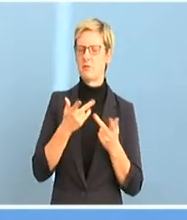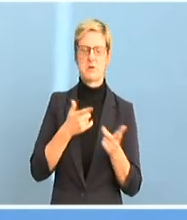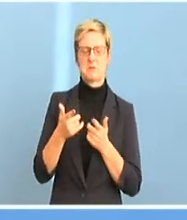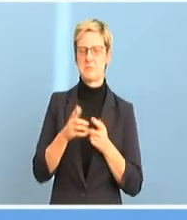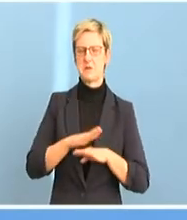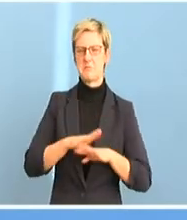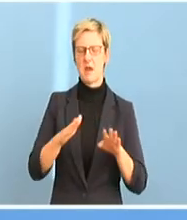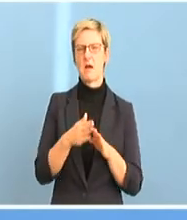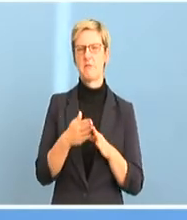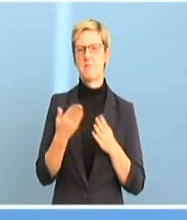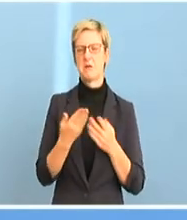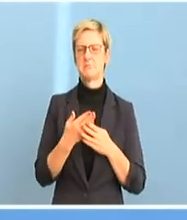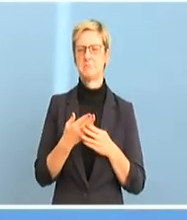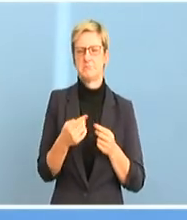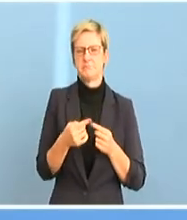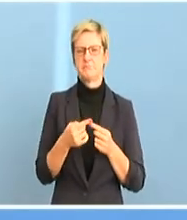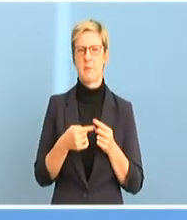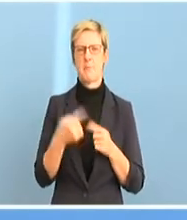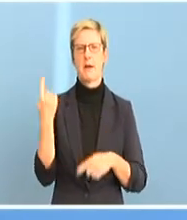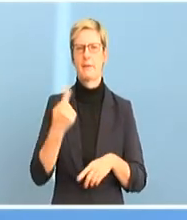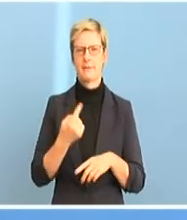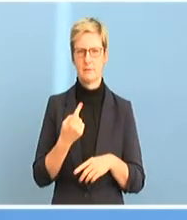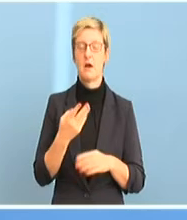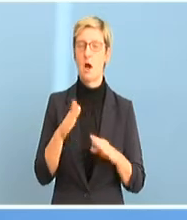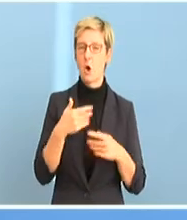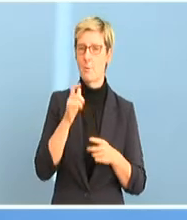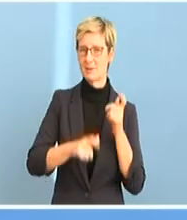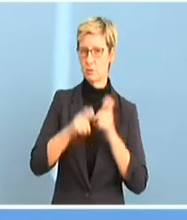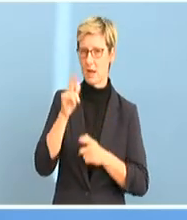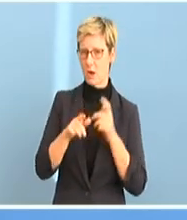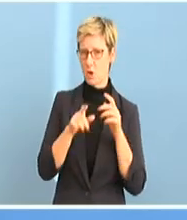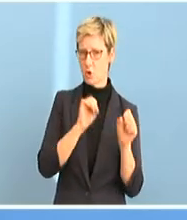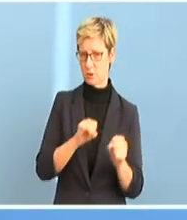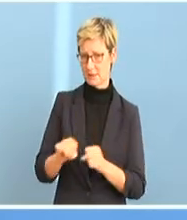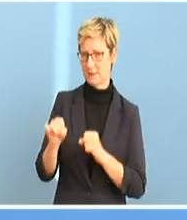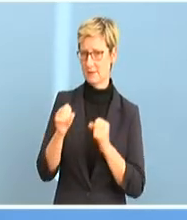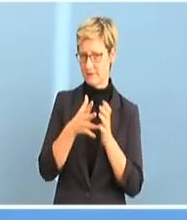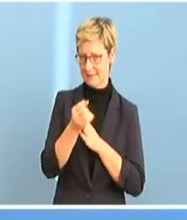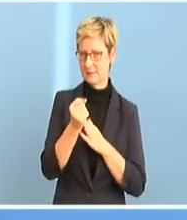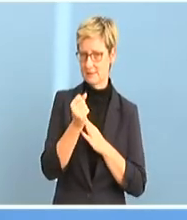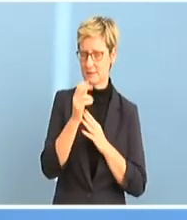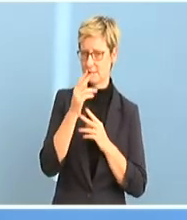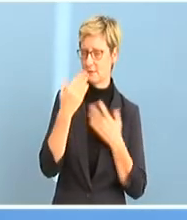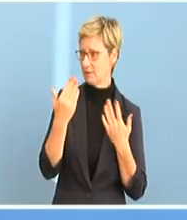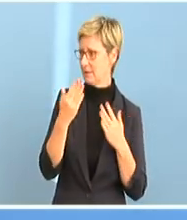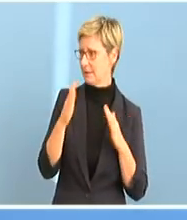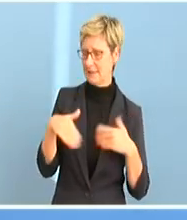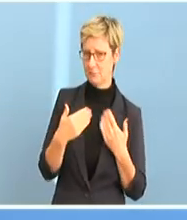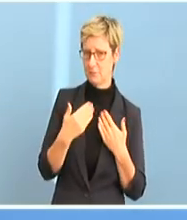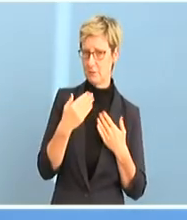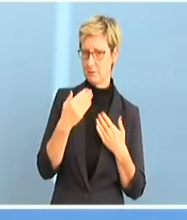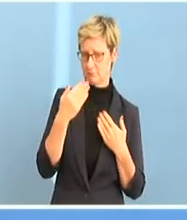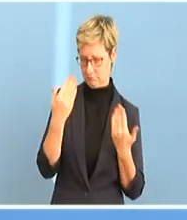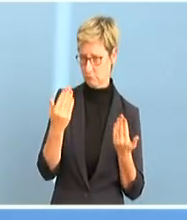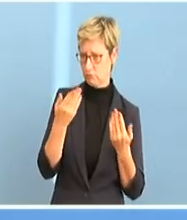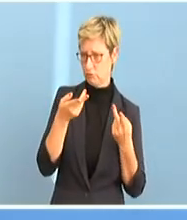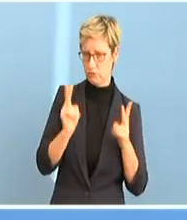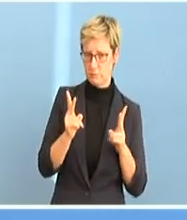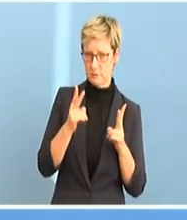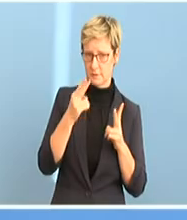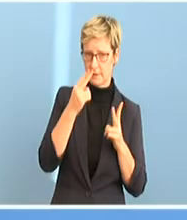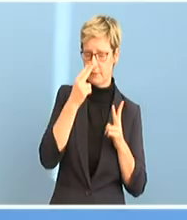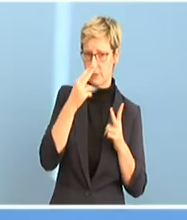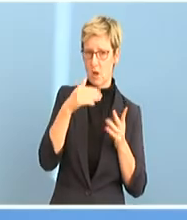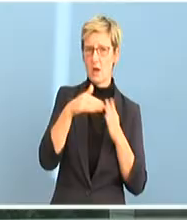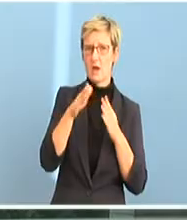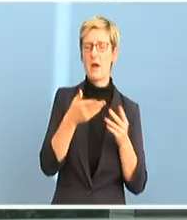wie aus der Opposition gefordert, personelle Konsequenzen haben? Und wie geht es nun überhaupt weiter im Vergabeverfahren? Ja, jetzt dachte ich